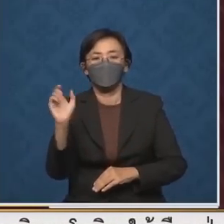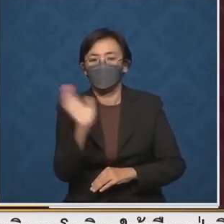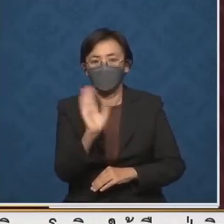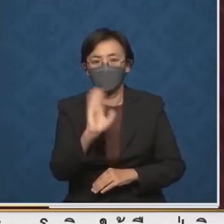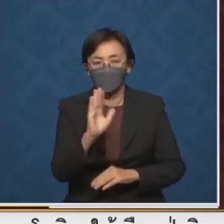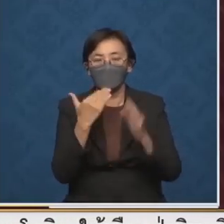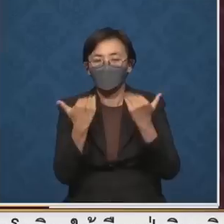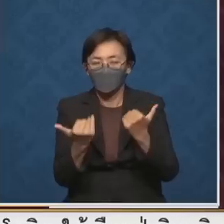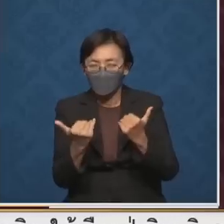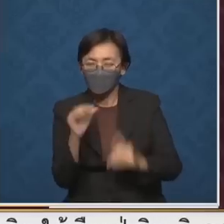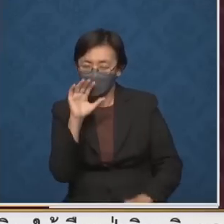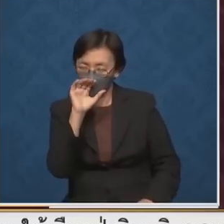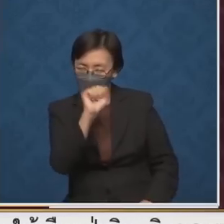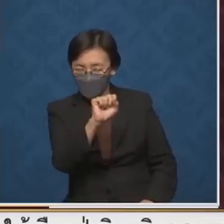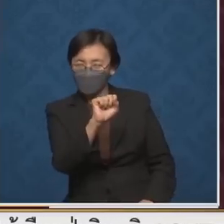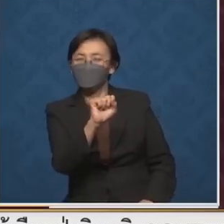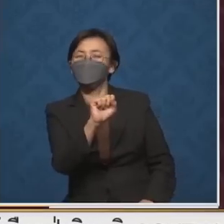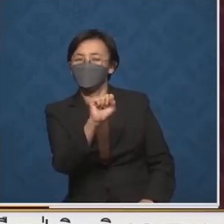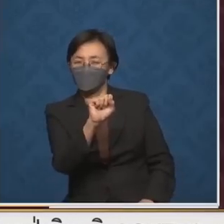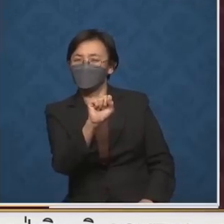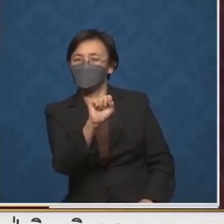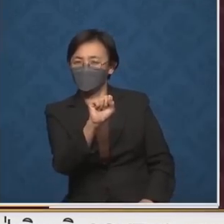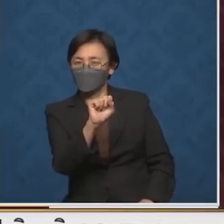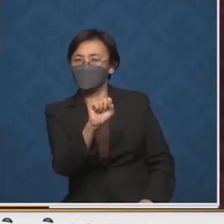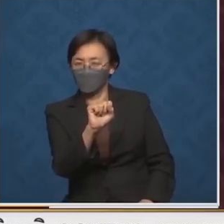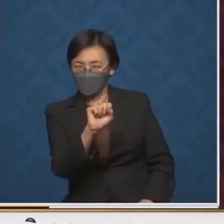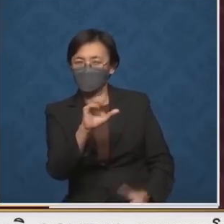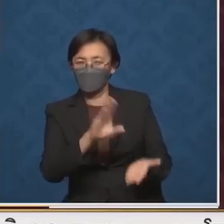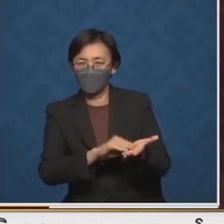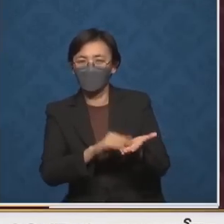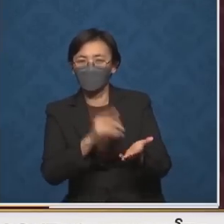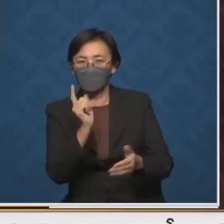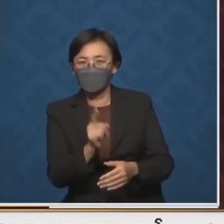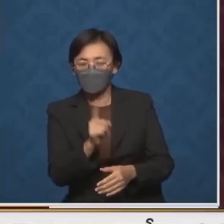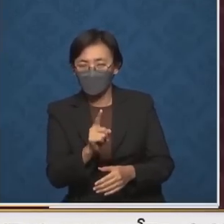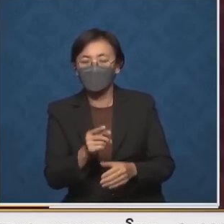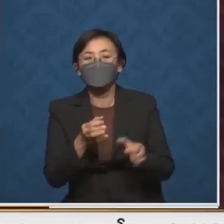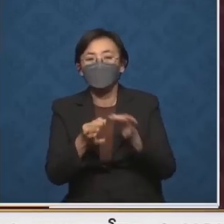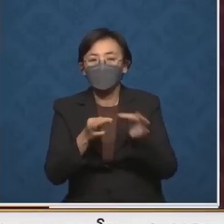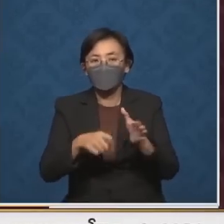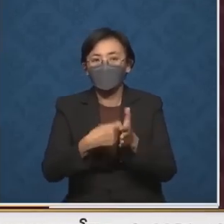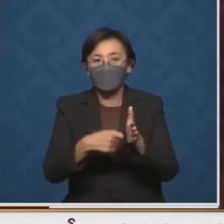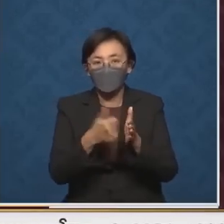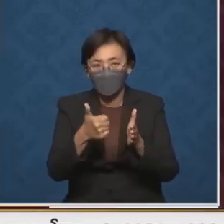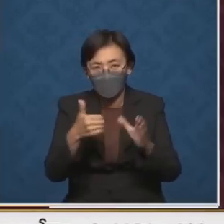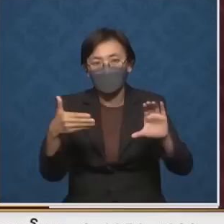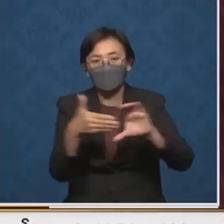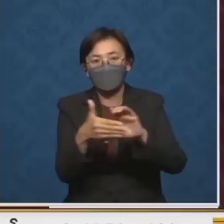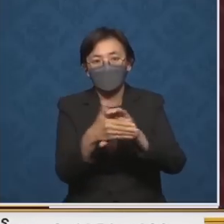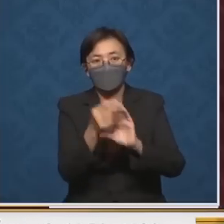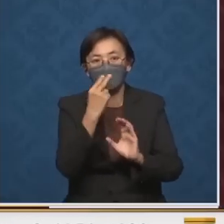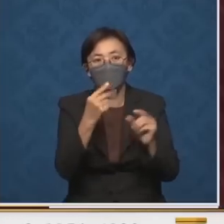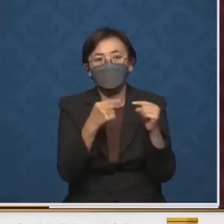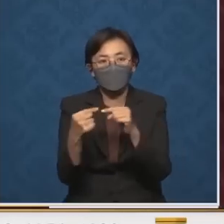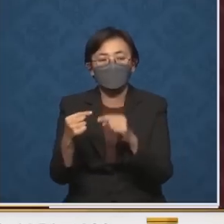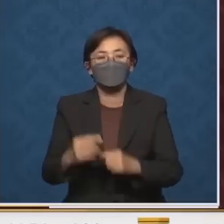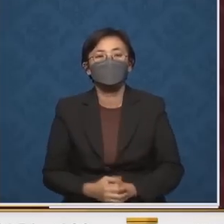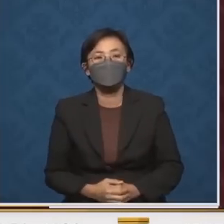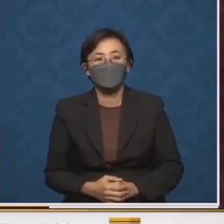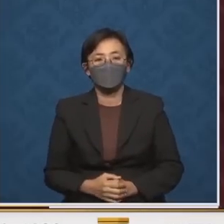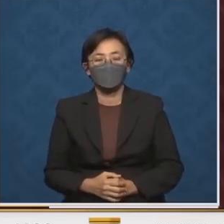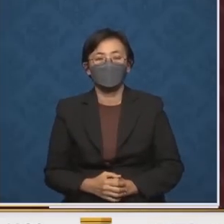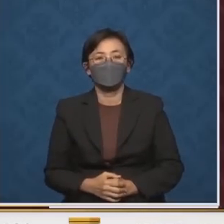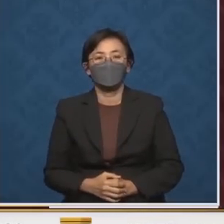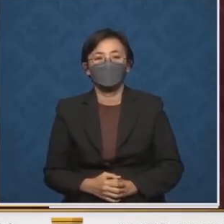พิ รุษและข้อเทอจริงผมบอกเลยนะ ทุกเรื่องยันได้หมด plutôtเปิดไดแผนต่อไปครับ